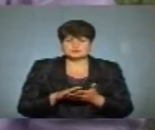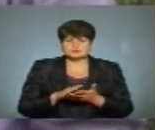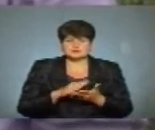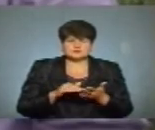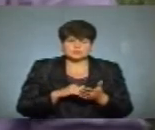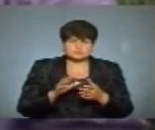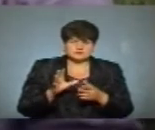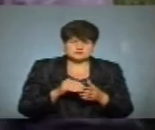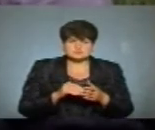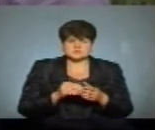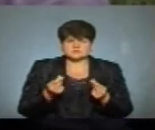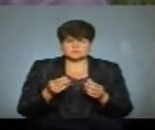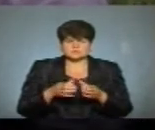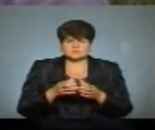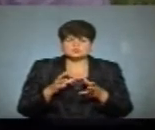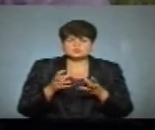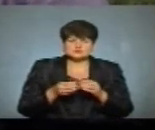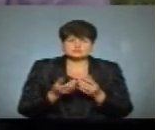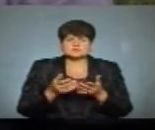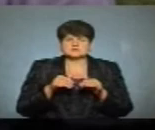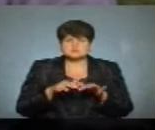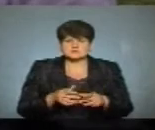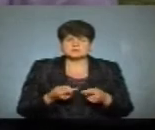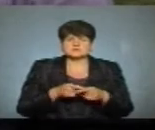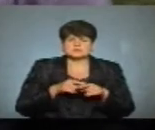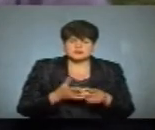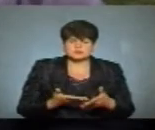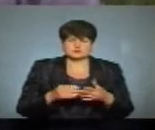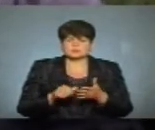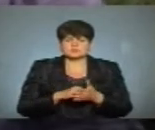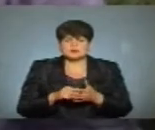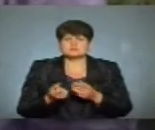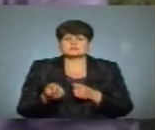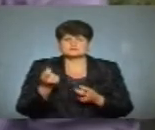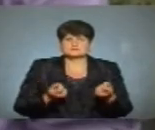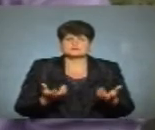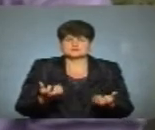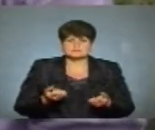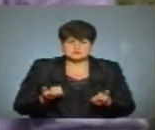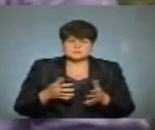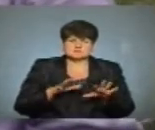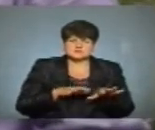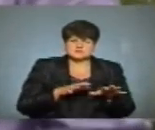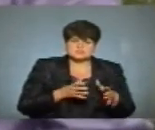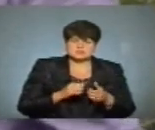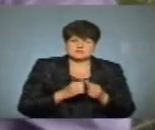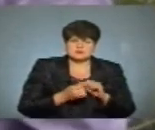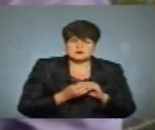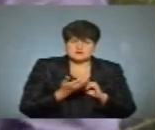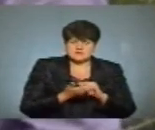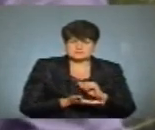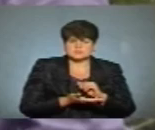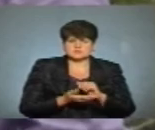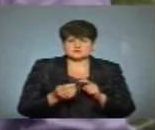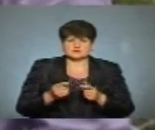Будемо вирішувати, які суми, які заходи, яку техніку, які матеріали, звідки використовувати. Чи місцеві там камінь,